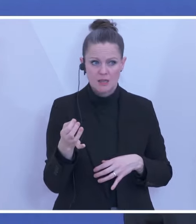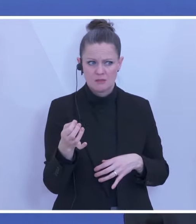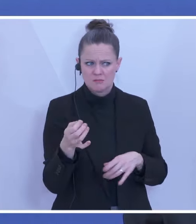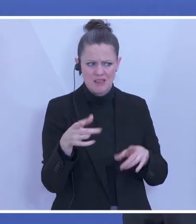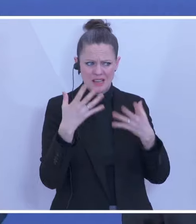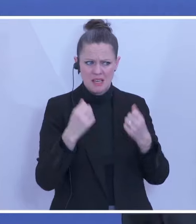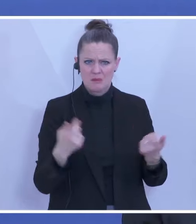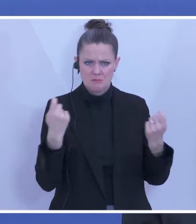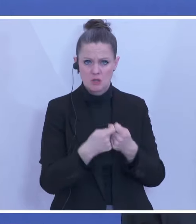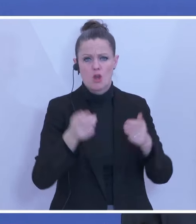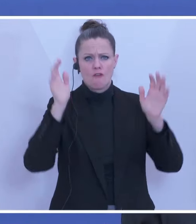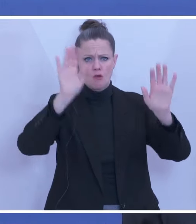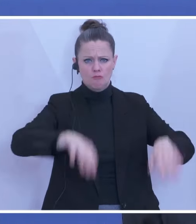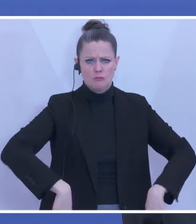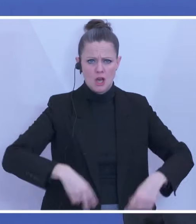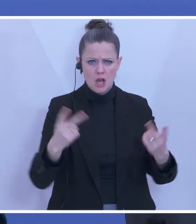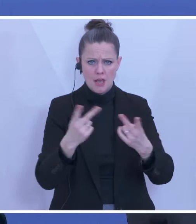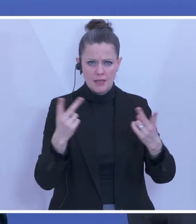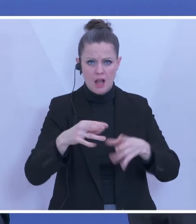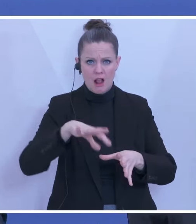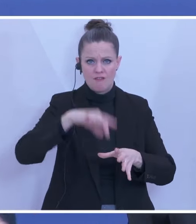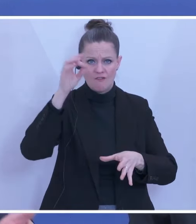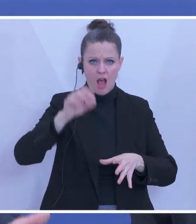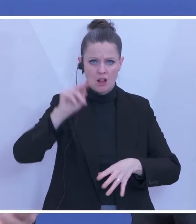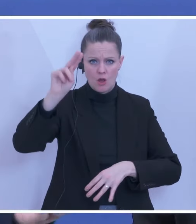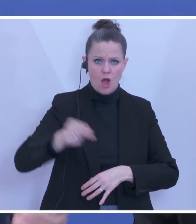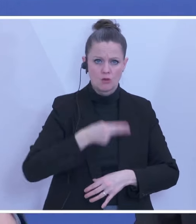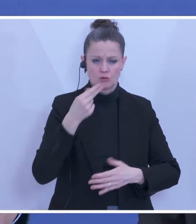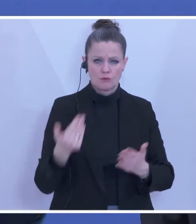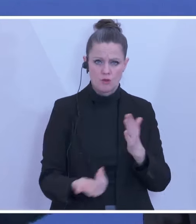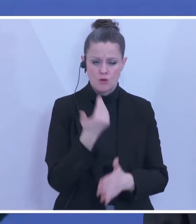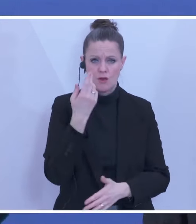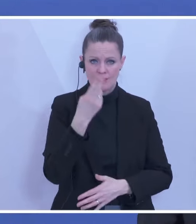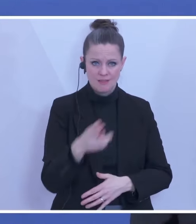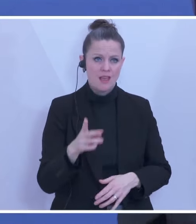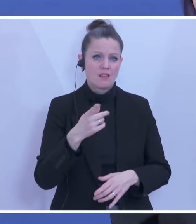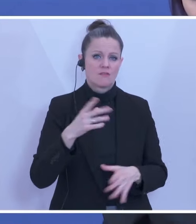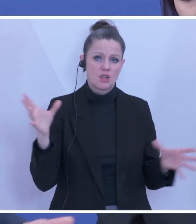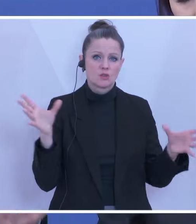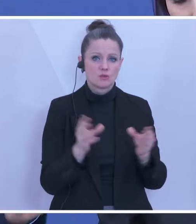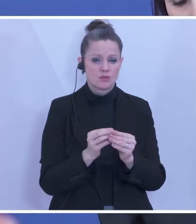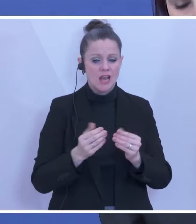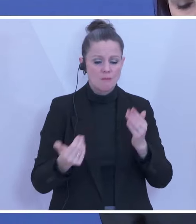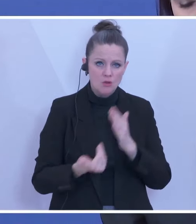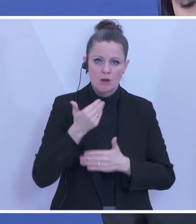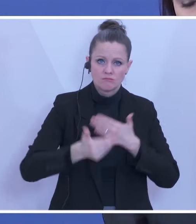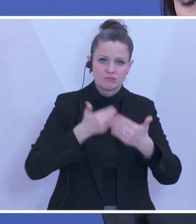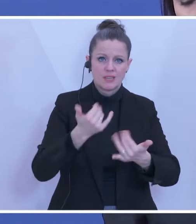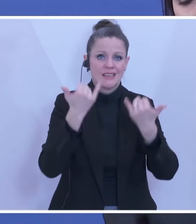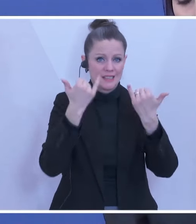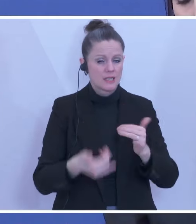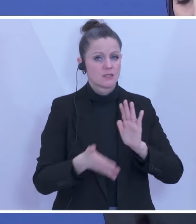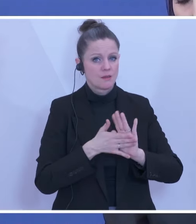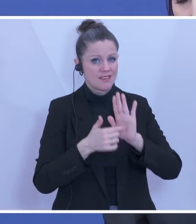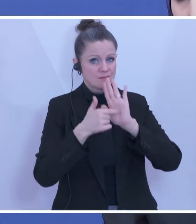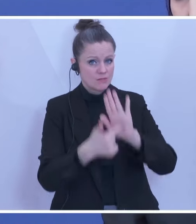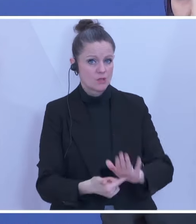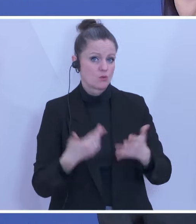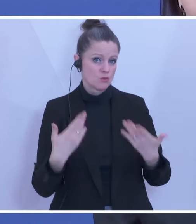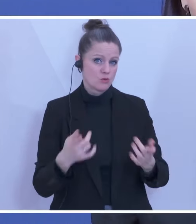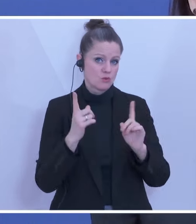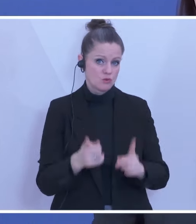dann hol oder roh Wahlen ausruft. Aber die Voraussetzung ist, dass wir gemeinsam etwas zusammenbringen. Gerade haben wir eben wieder den Beweis gebracht und so soll es